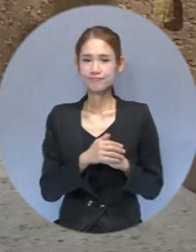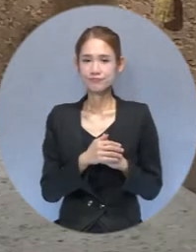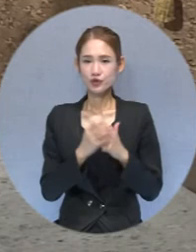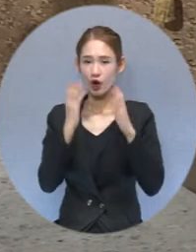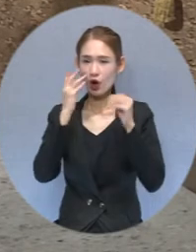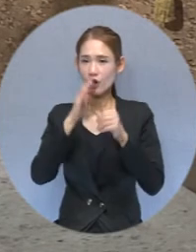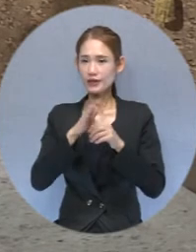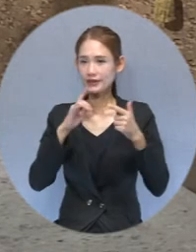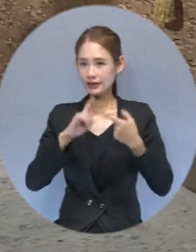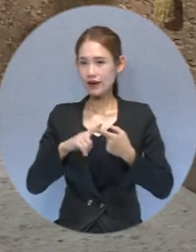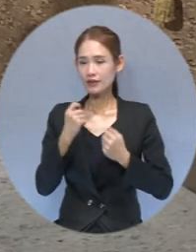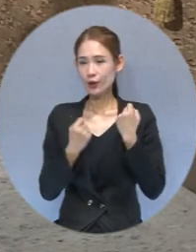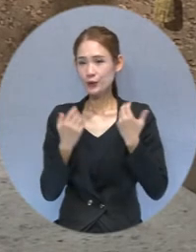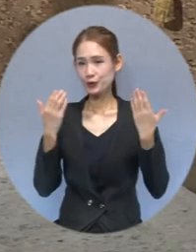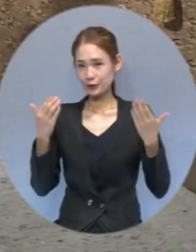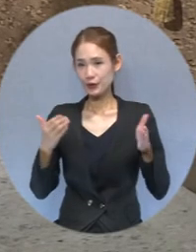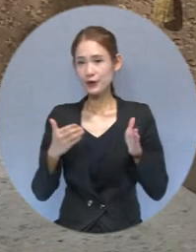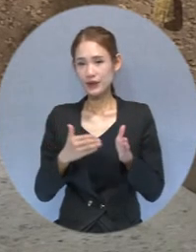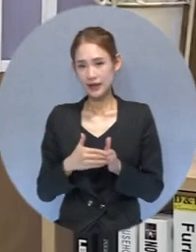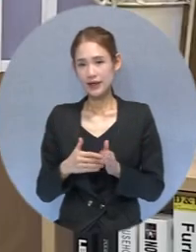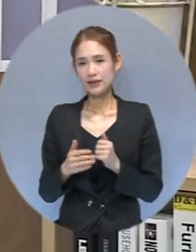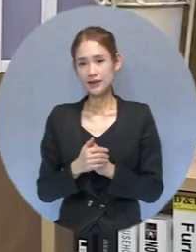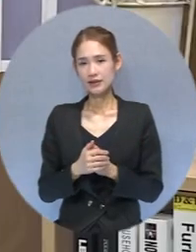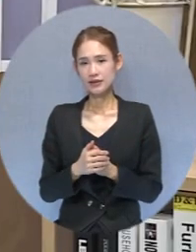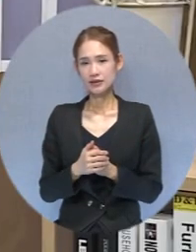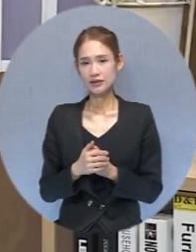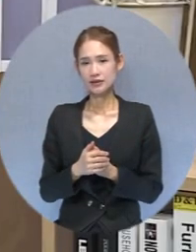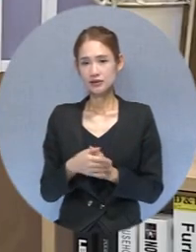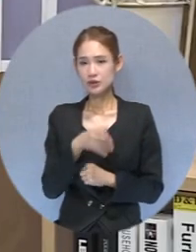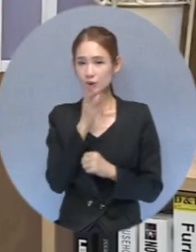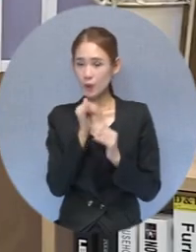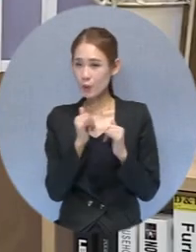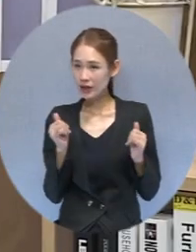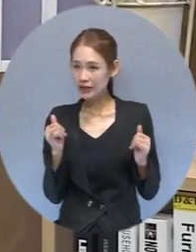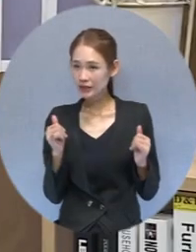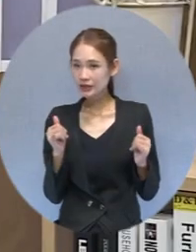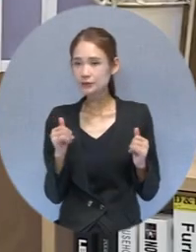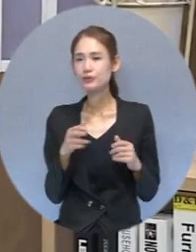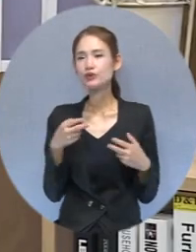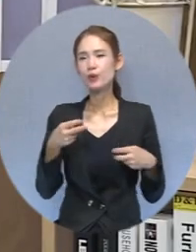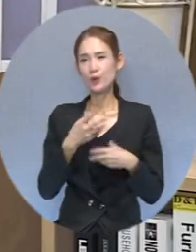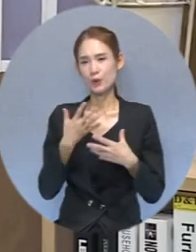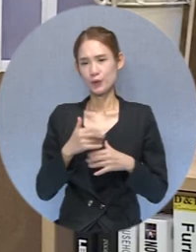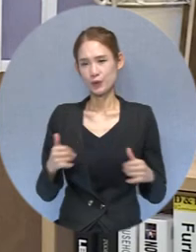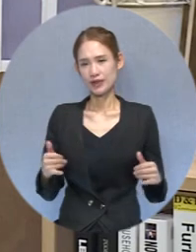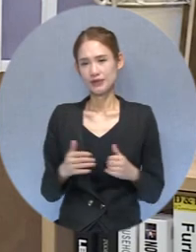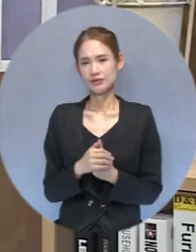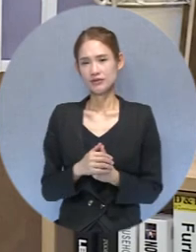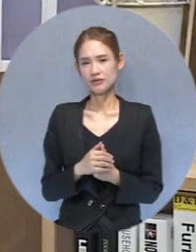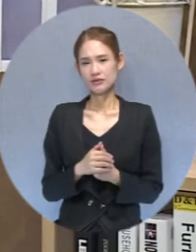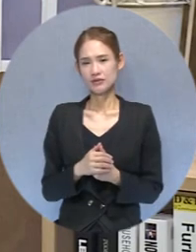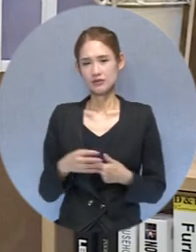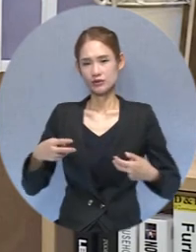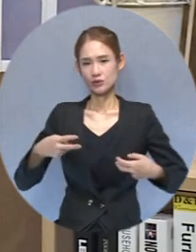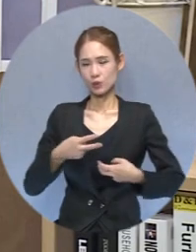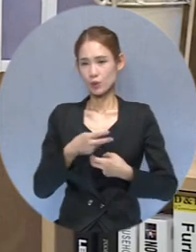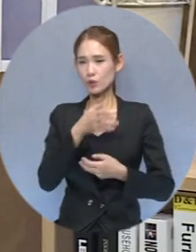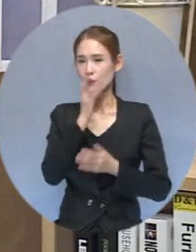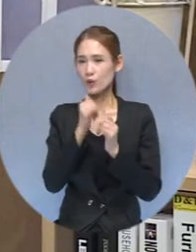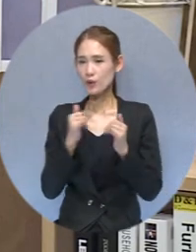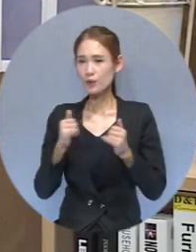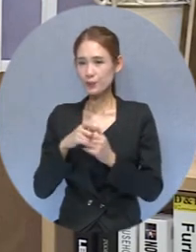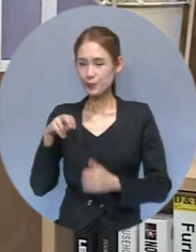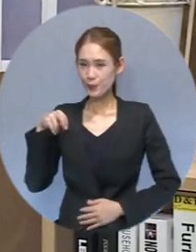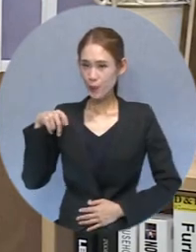이제 어린이에 대해서 얘기를 나눴지만 사실 이 노인분들도 교통 약자시잖아요. 근데 이런 노인분들의